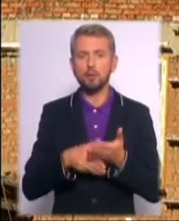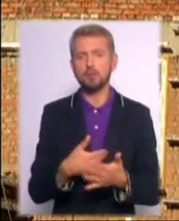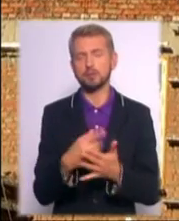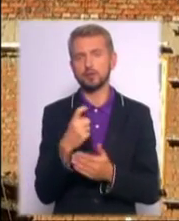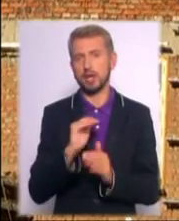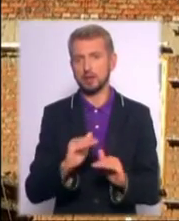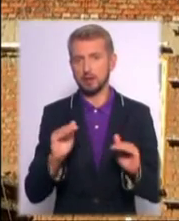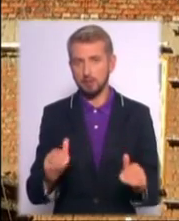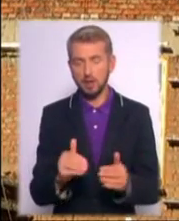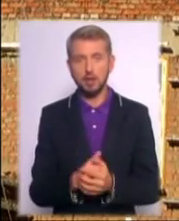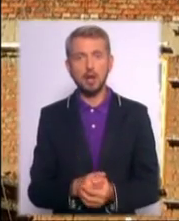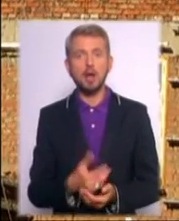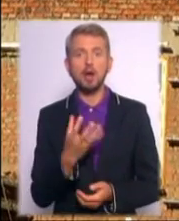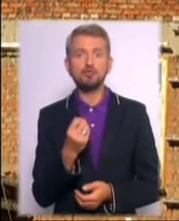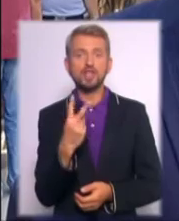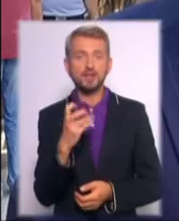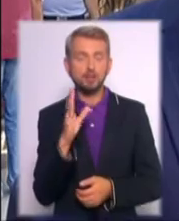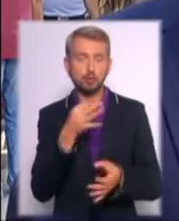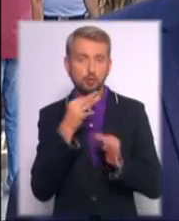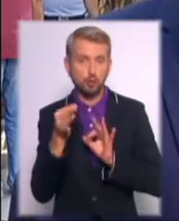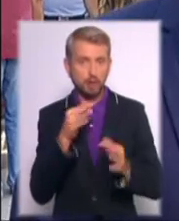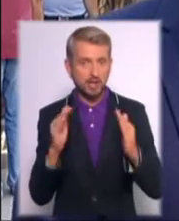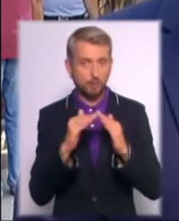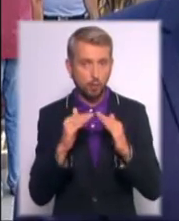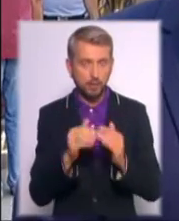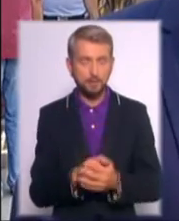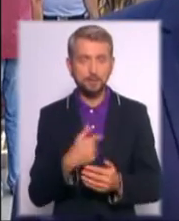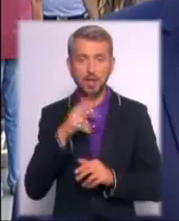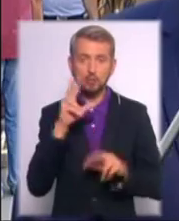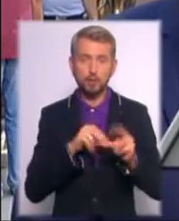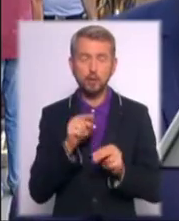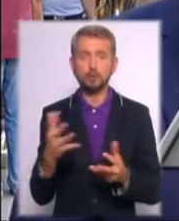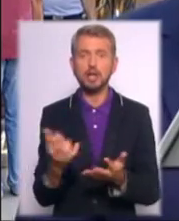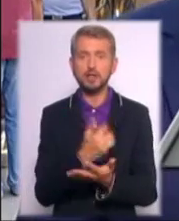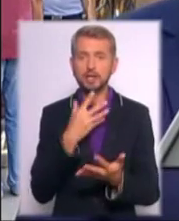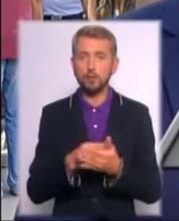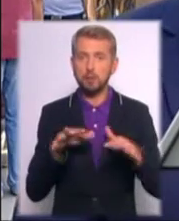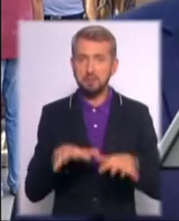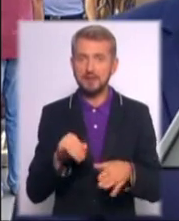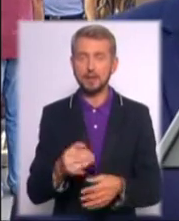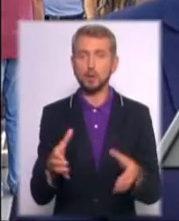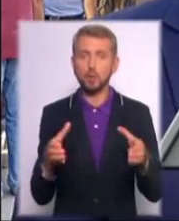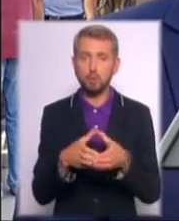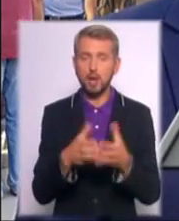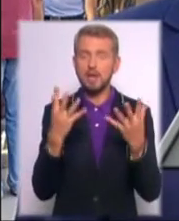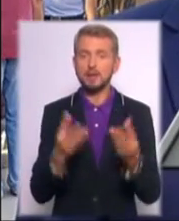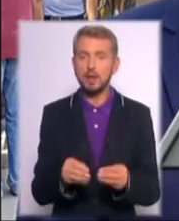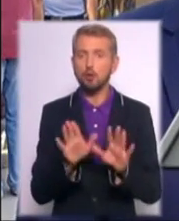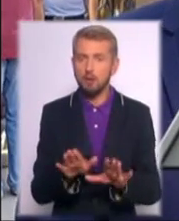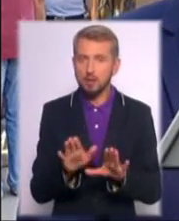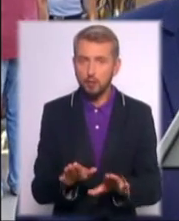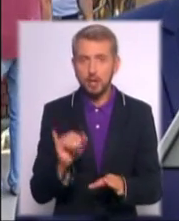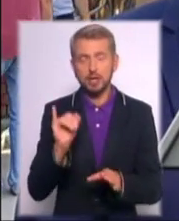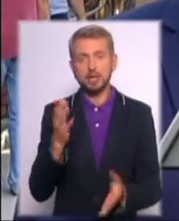за місяць реабілітологи центру консультуватимуть вдома. Я сподіваюся, що тут знайде своє місце і група денного перебування,